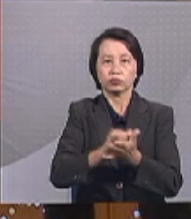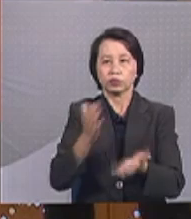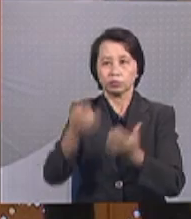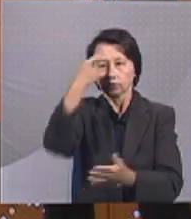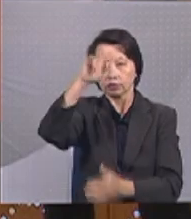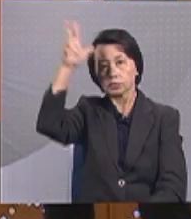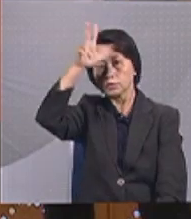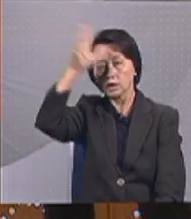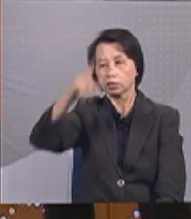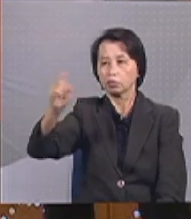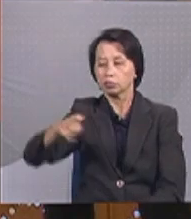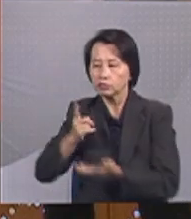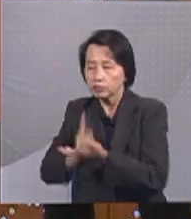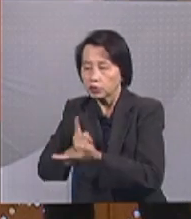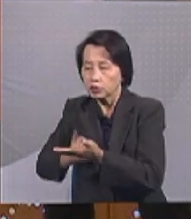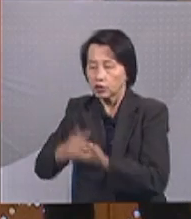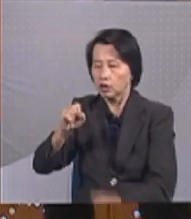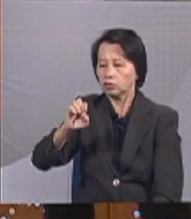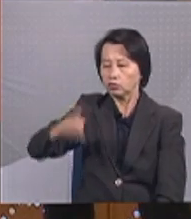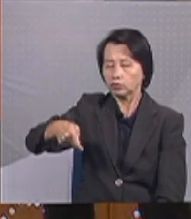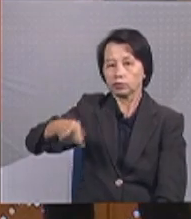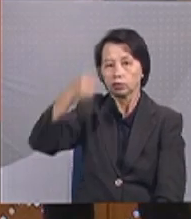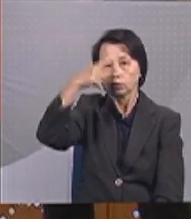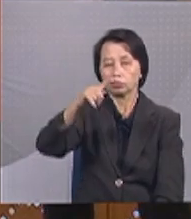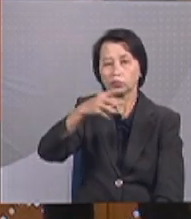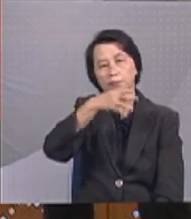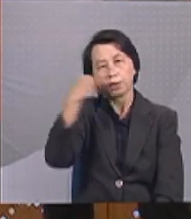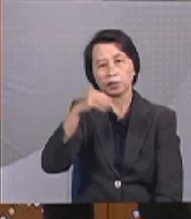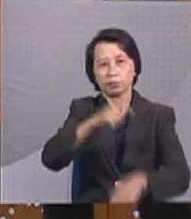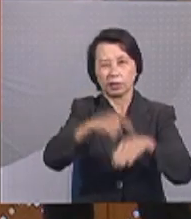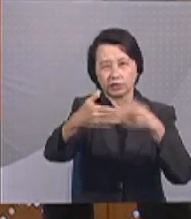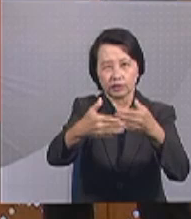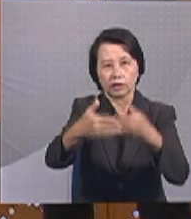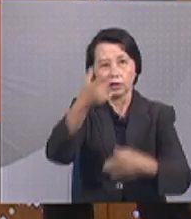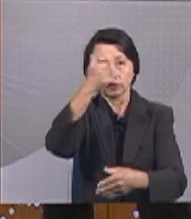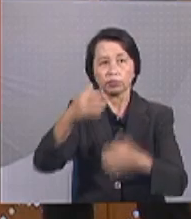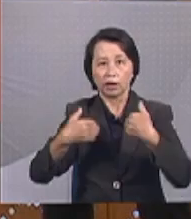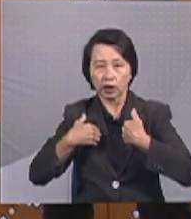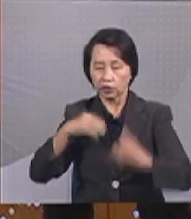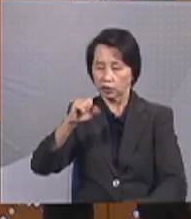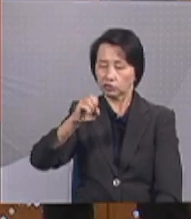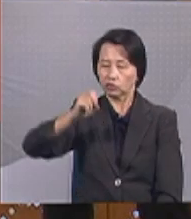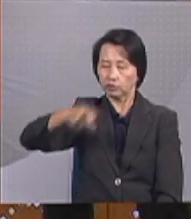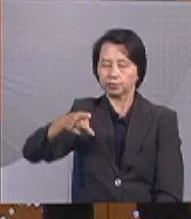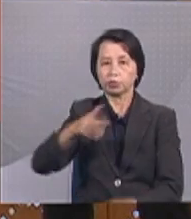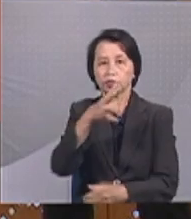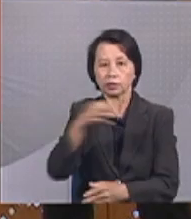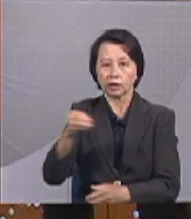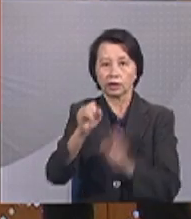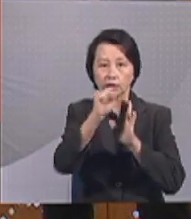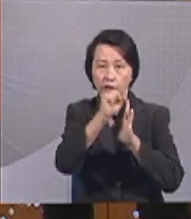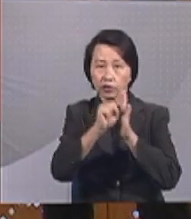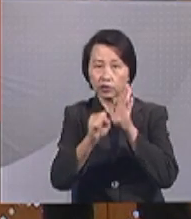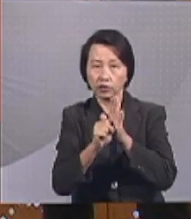ya, perlu bincangkan SOP memberi kelonggaran untuk pulang dalam masa terdekat, kerana saya percaya jika ada SOP beserta